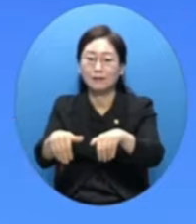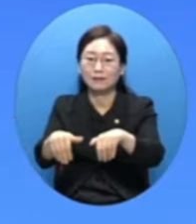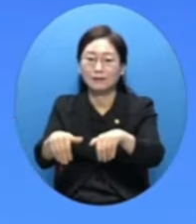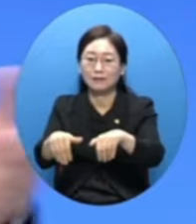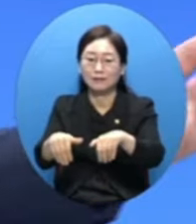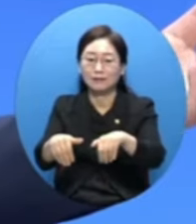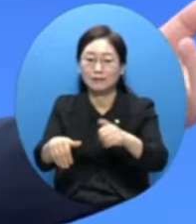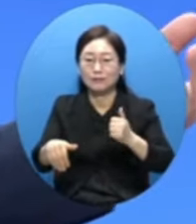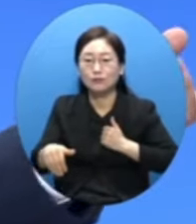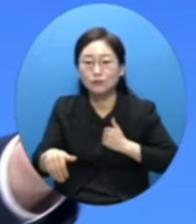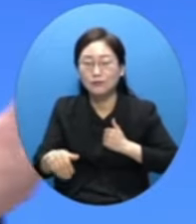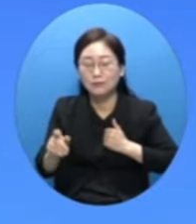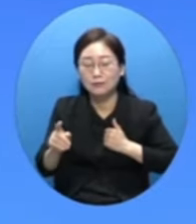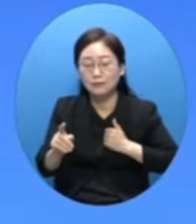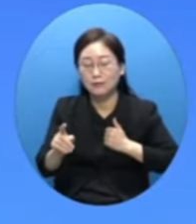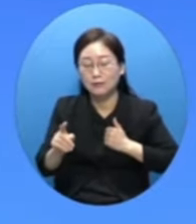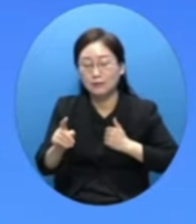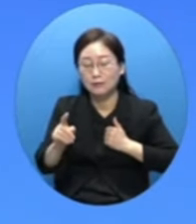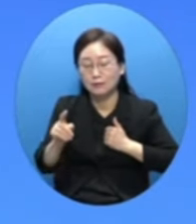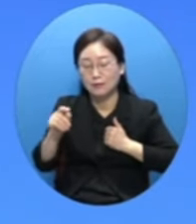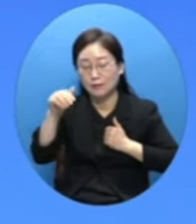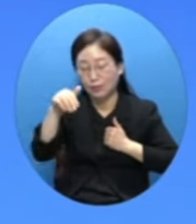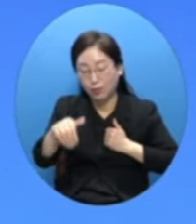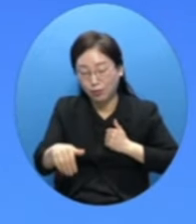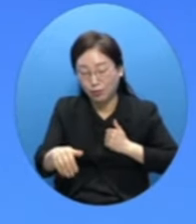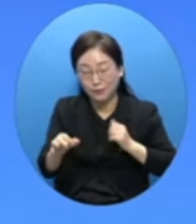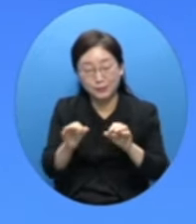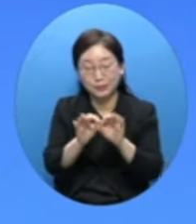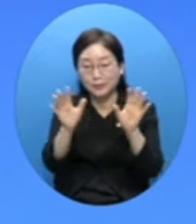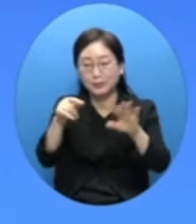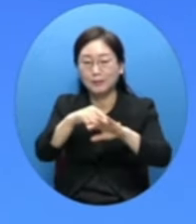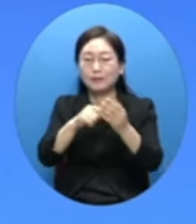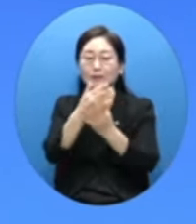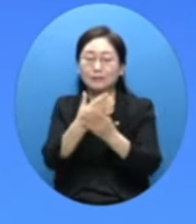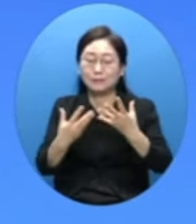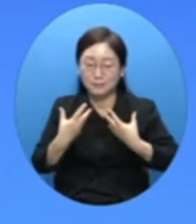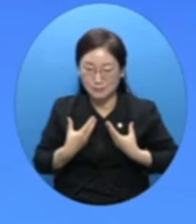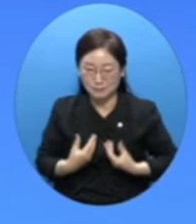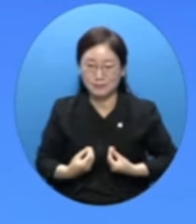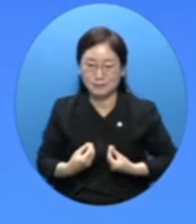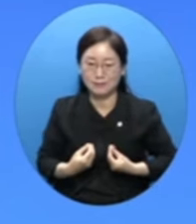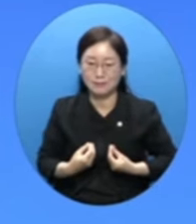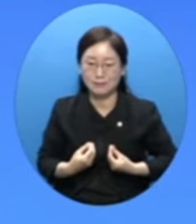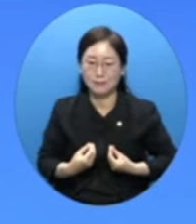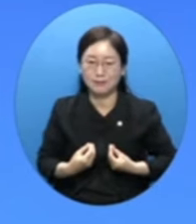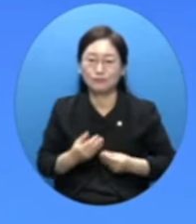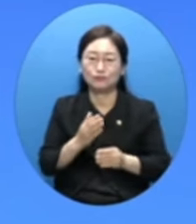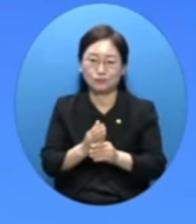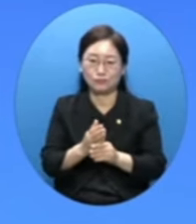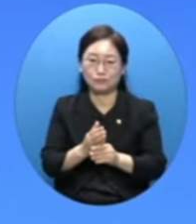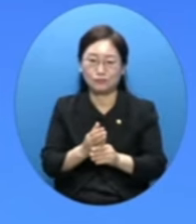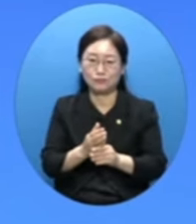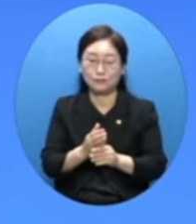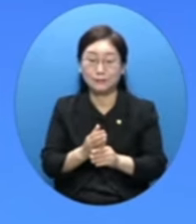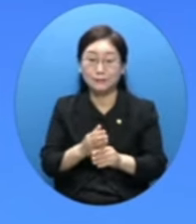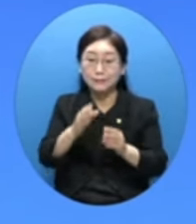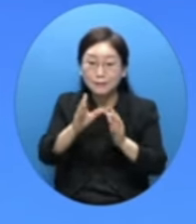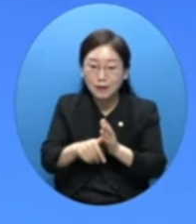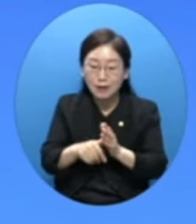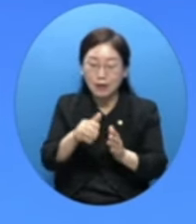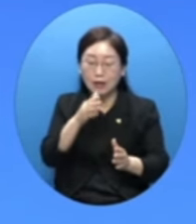자존심 다 사라져 버리고 그들은 낚시만 절망 가운데 살고 있었는데 그때 그들이